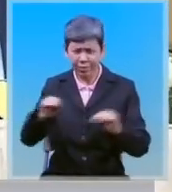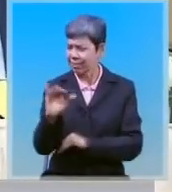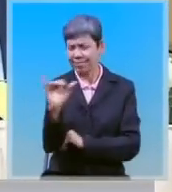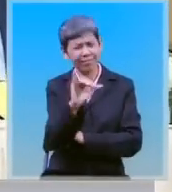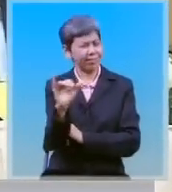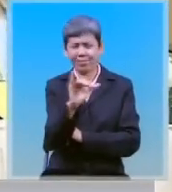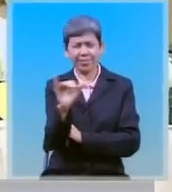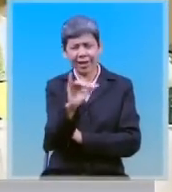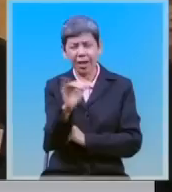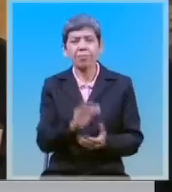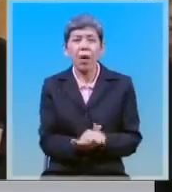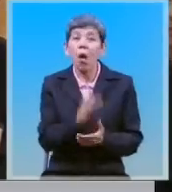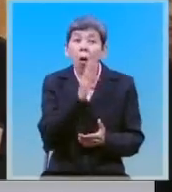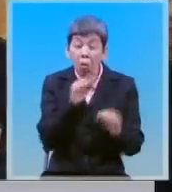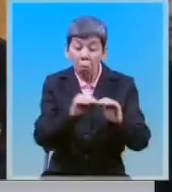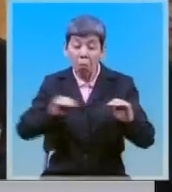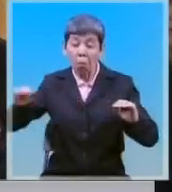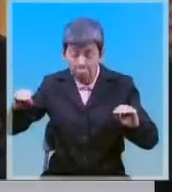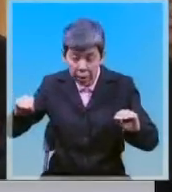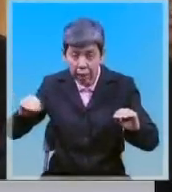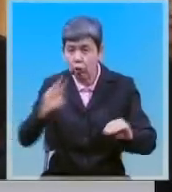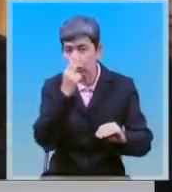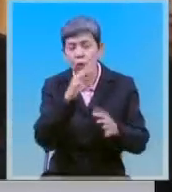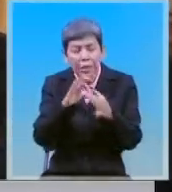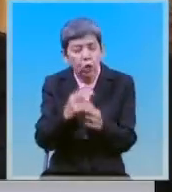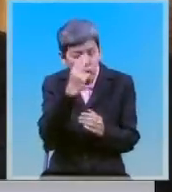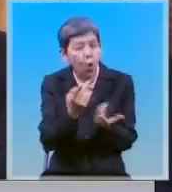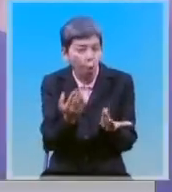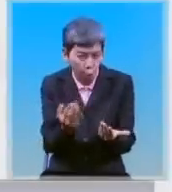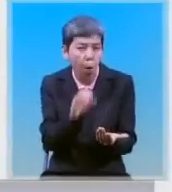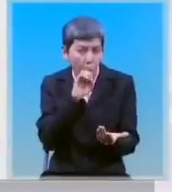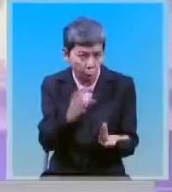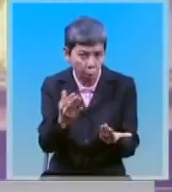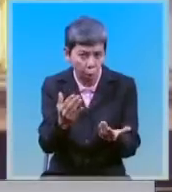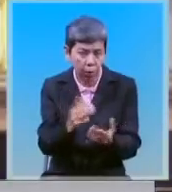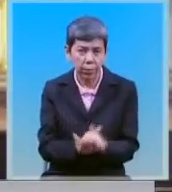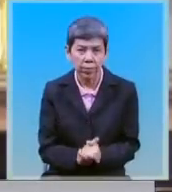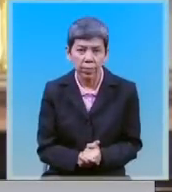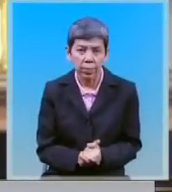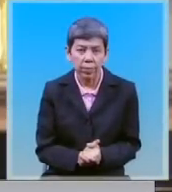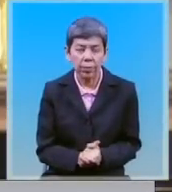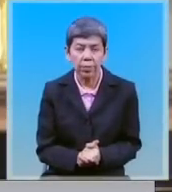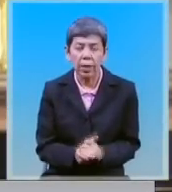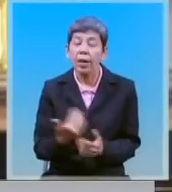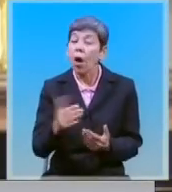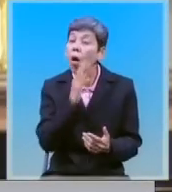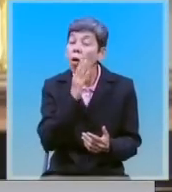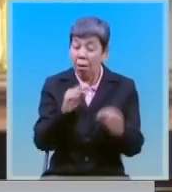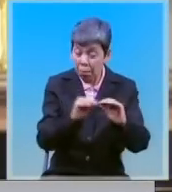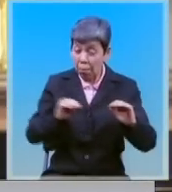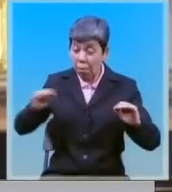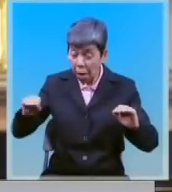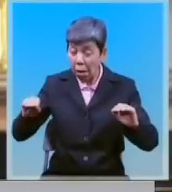การณ์นั้นหรือหากมีจริงก็อยู่ที่สถานการณ์นั้น ๆปัจจัยที่จะมีการเรื่องการเลือก